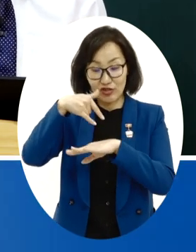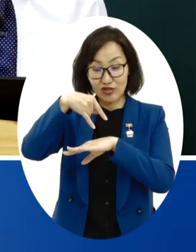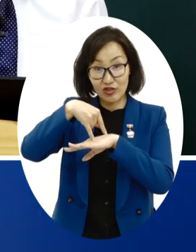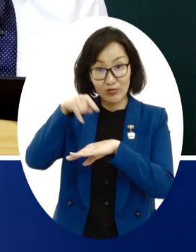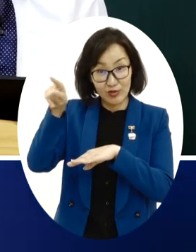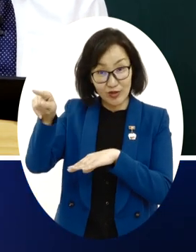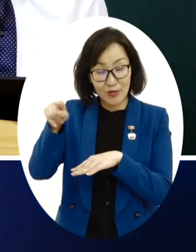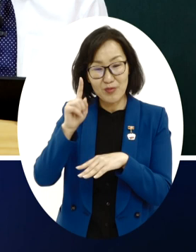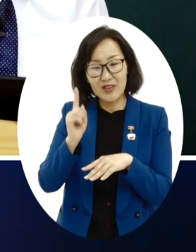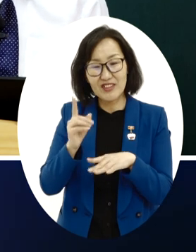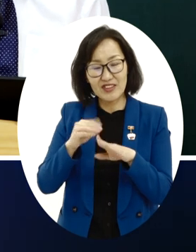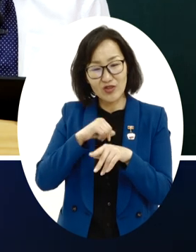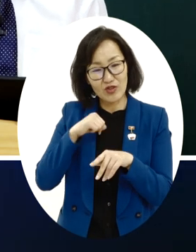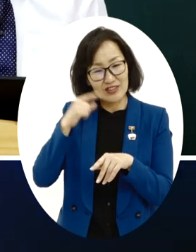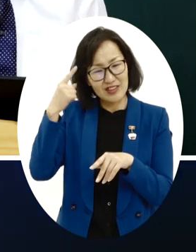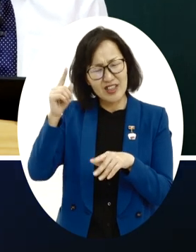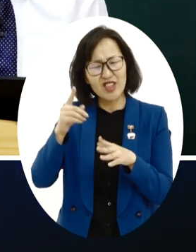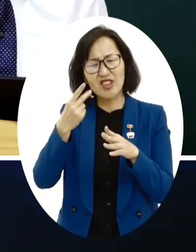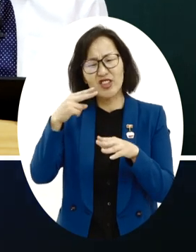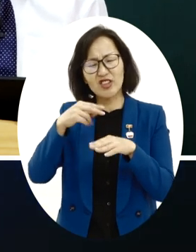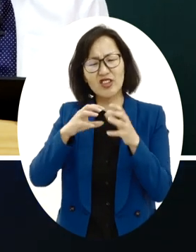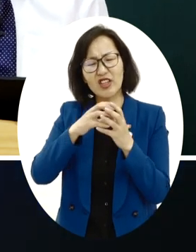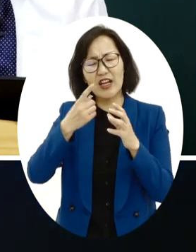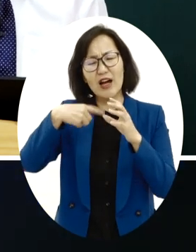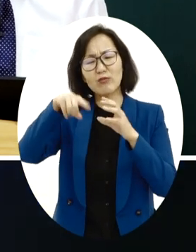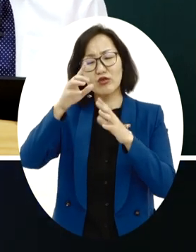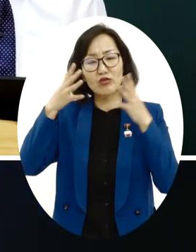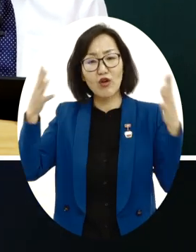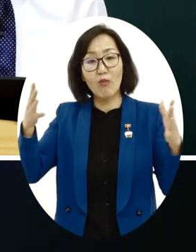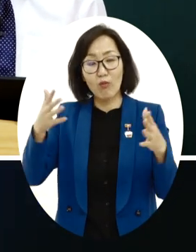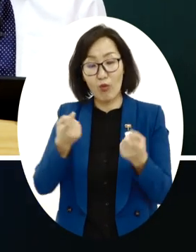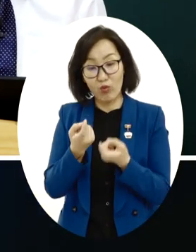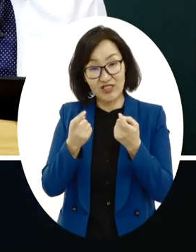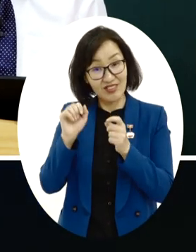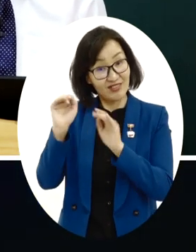нөмгийн санаачлан цохон бүтээсэн дэлхийн хамгийн том готлыг тавьсан.